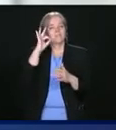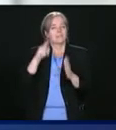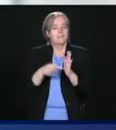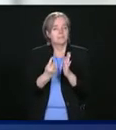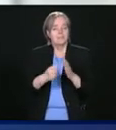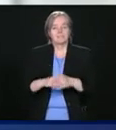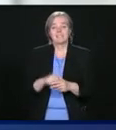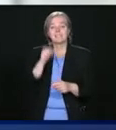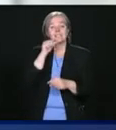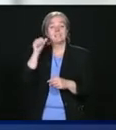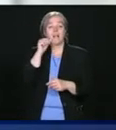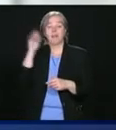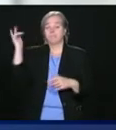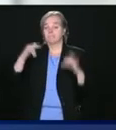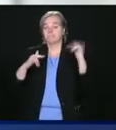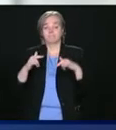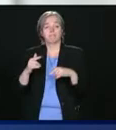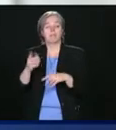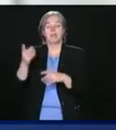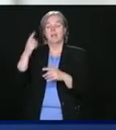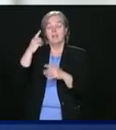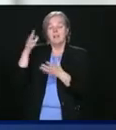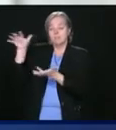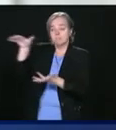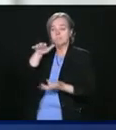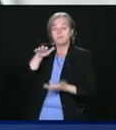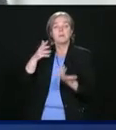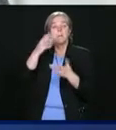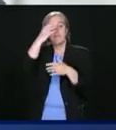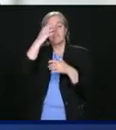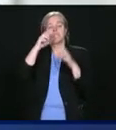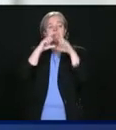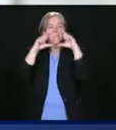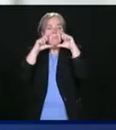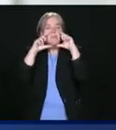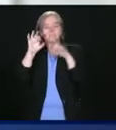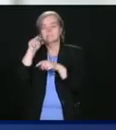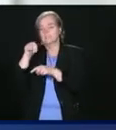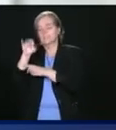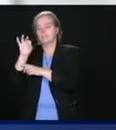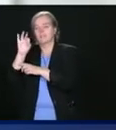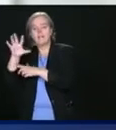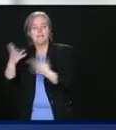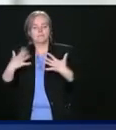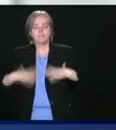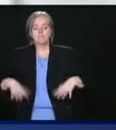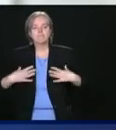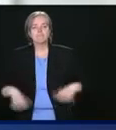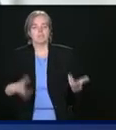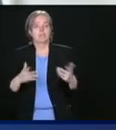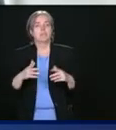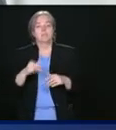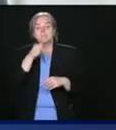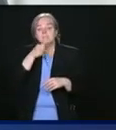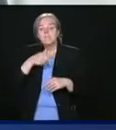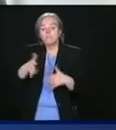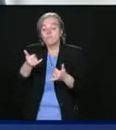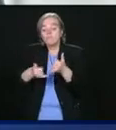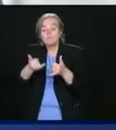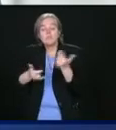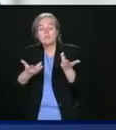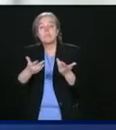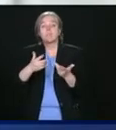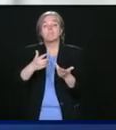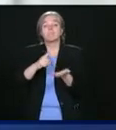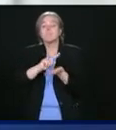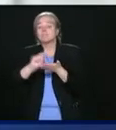masques N95 et des combinaisons. Et d'autres avions transportant du matériel médical arriveront en fin de semaine et